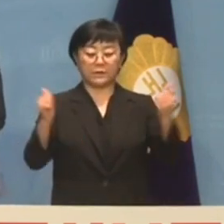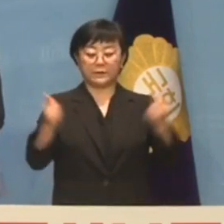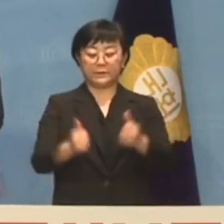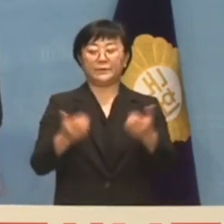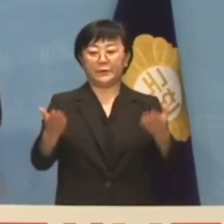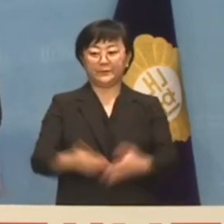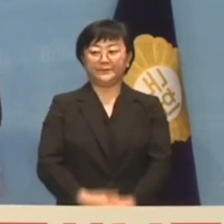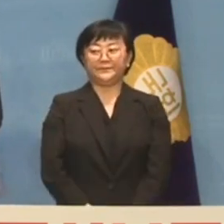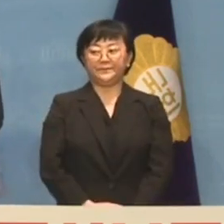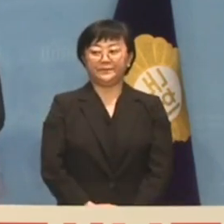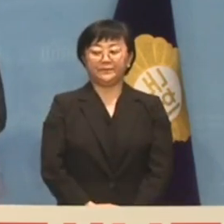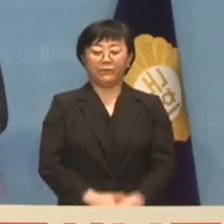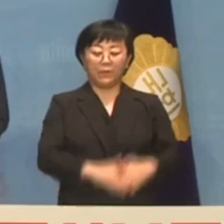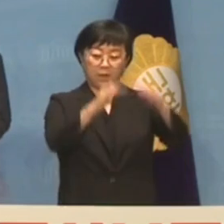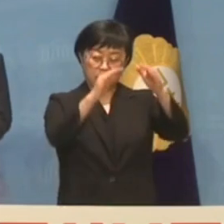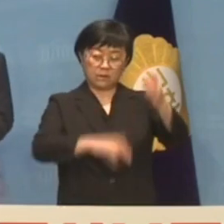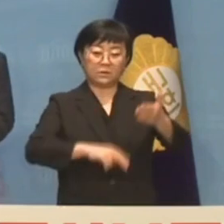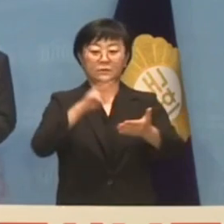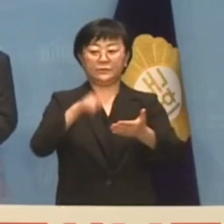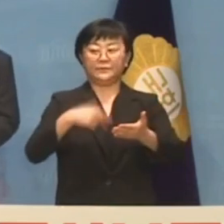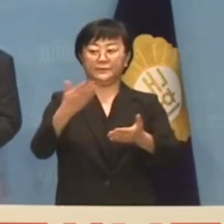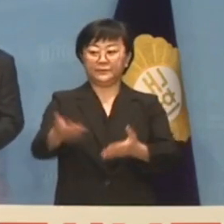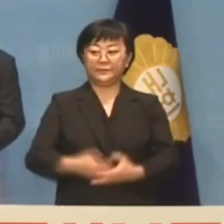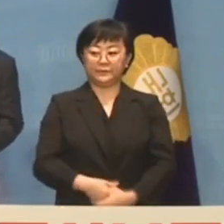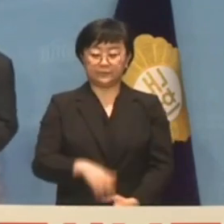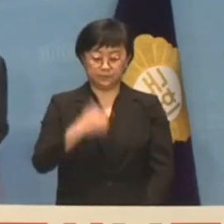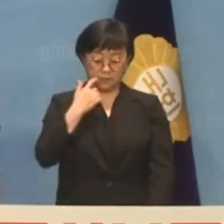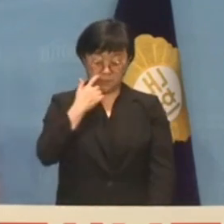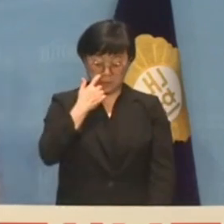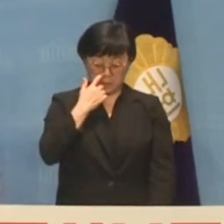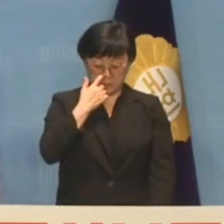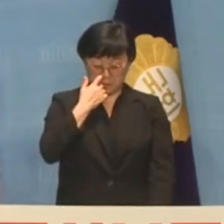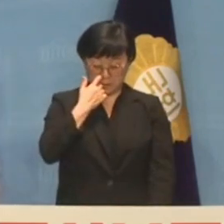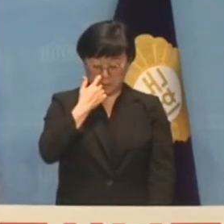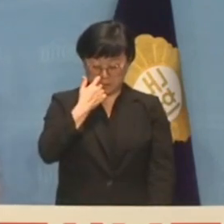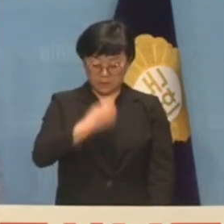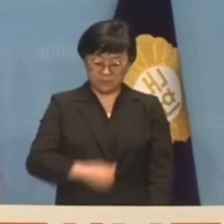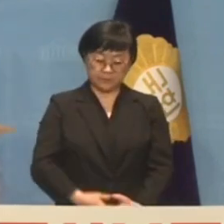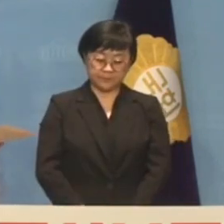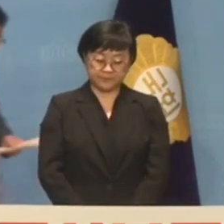그러면 기자회견문을 낭독하도록 하겠습니다.